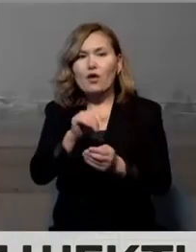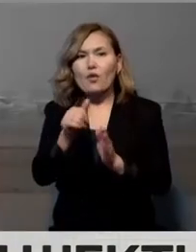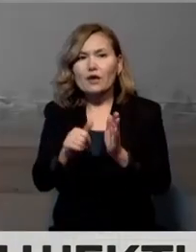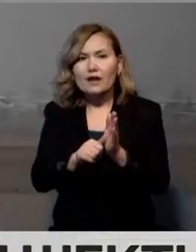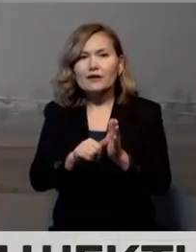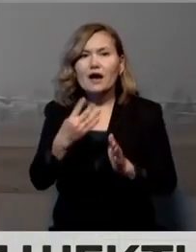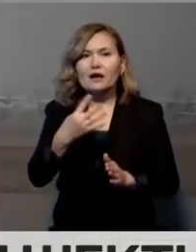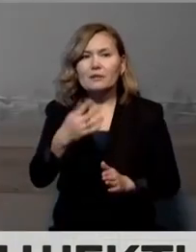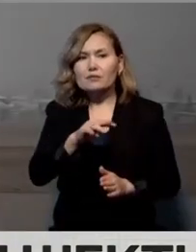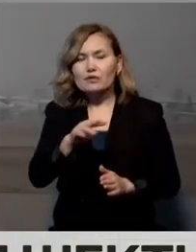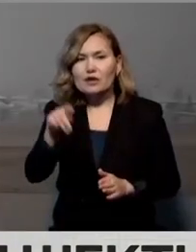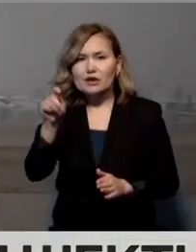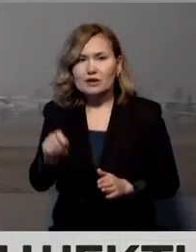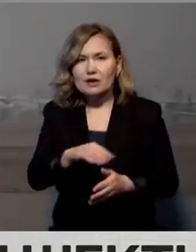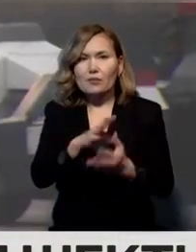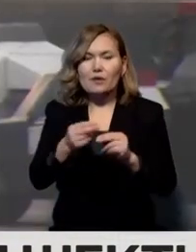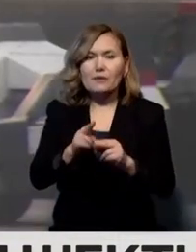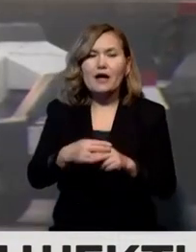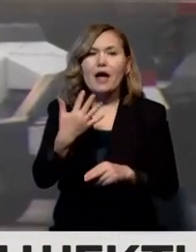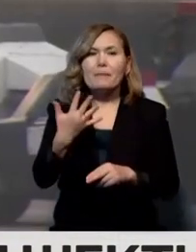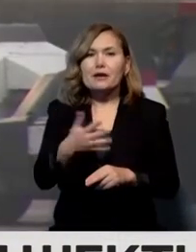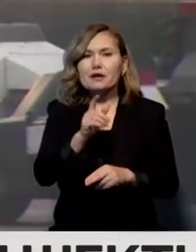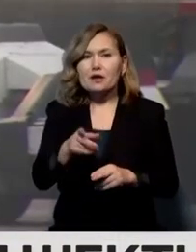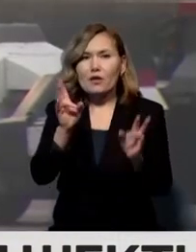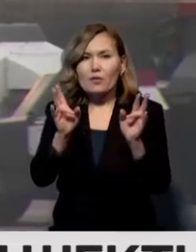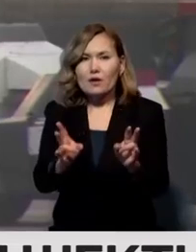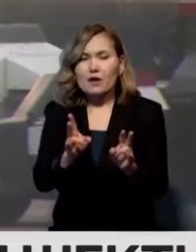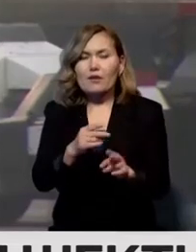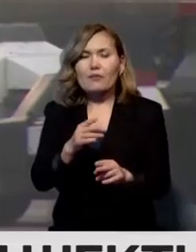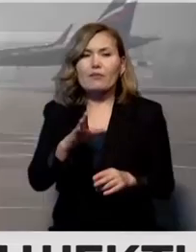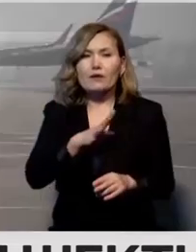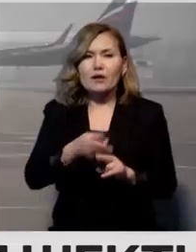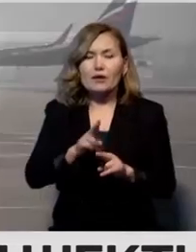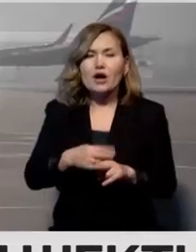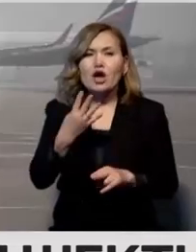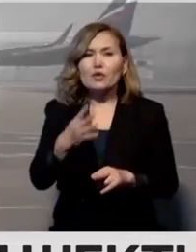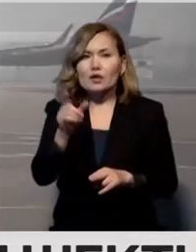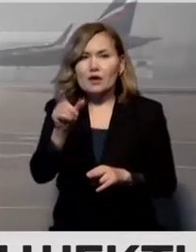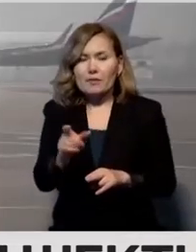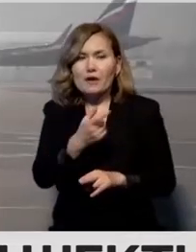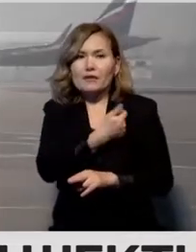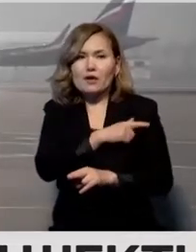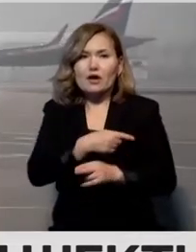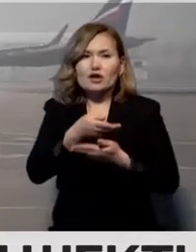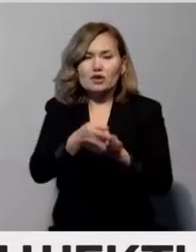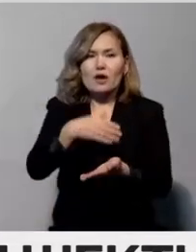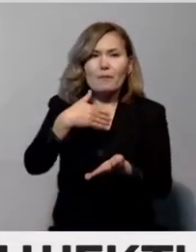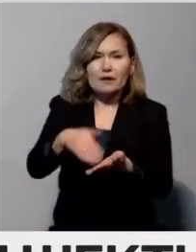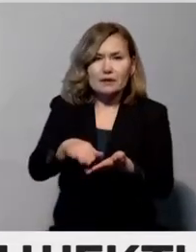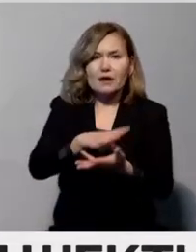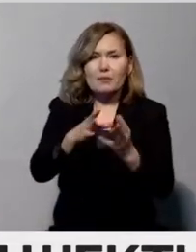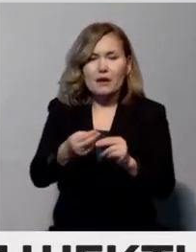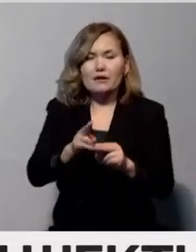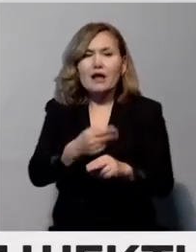Әуе компаниясы таратқан ақпарат бойынша 5 жолаушы зардап шеккен. Олардың 4-еуі ауруханаға жатудан бас тартты. Оларға